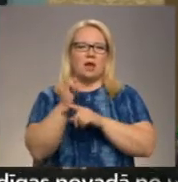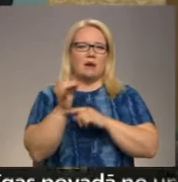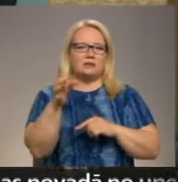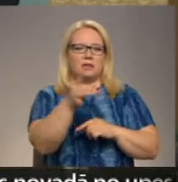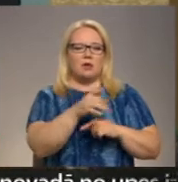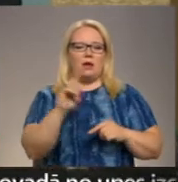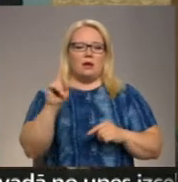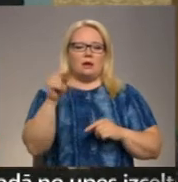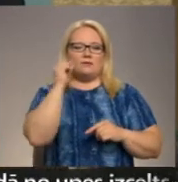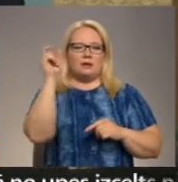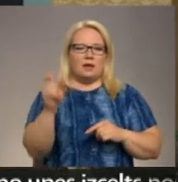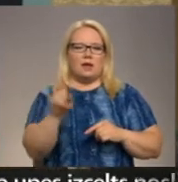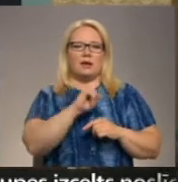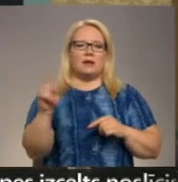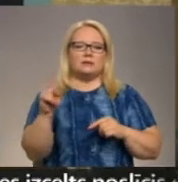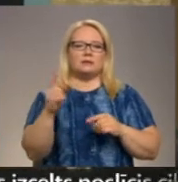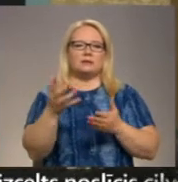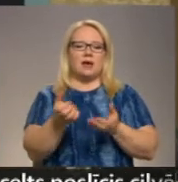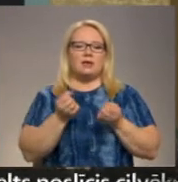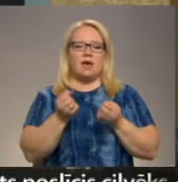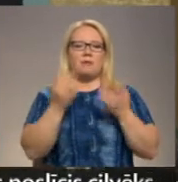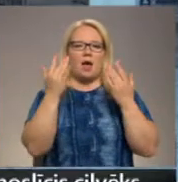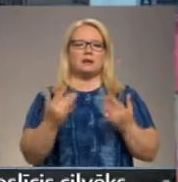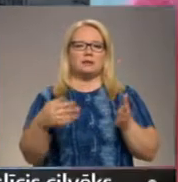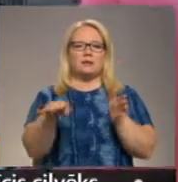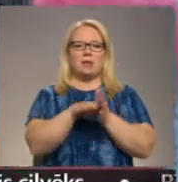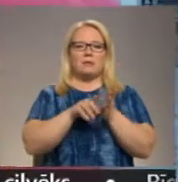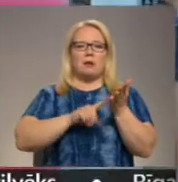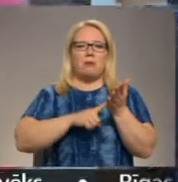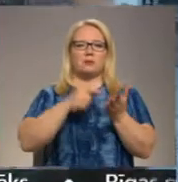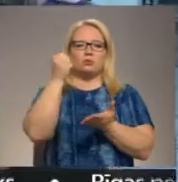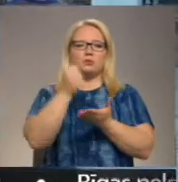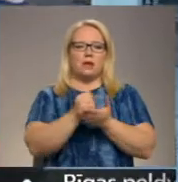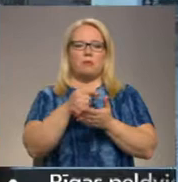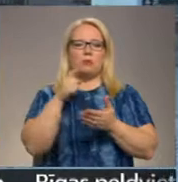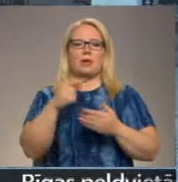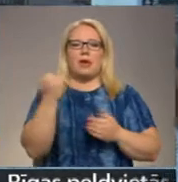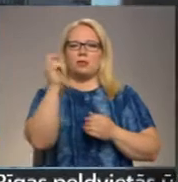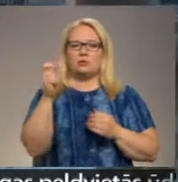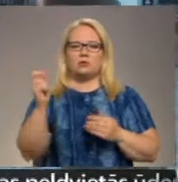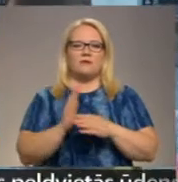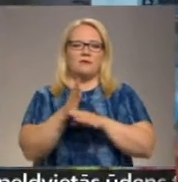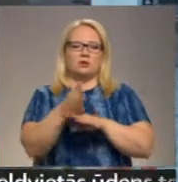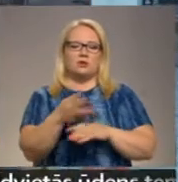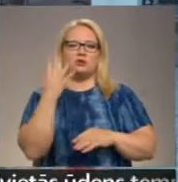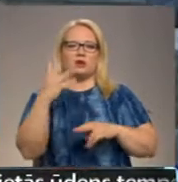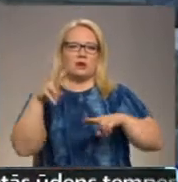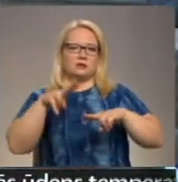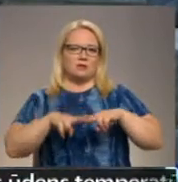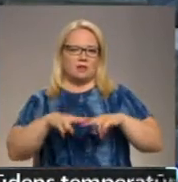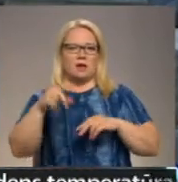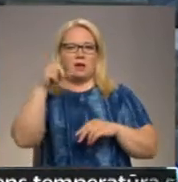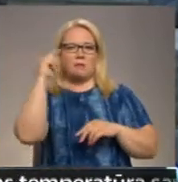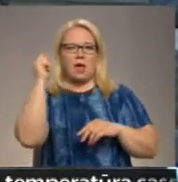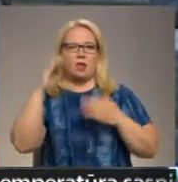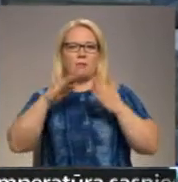pirmais, kurš Lūznavā saņēma akcijas dalībnieka pasi un zīmogu. Turpmāk retro entuziasti viesosies vēl vismaz četrās vietās – Preiļu